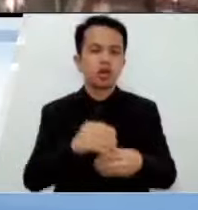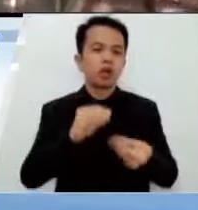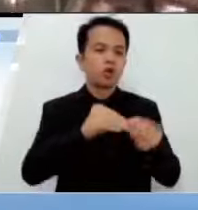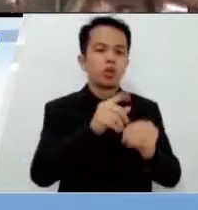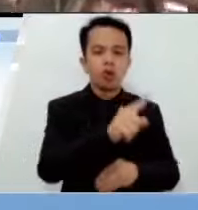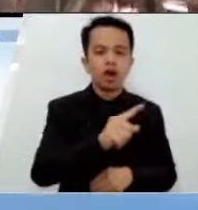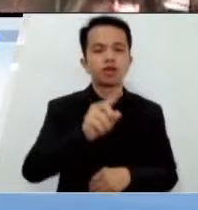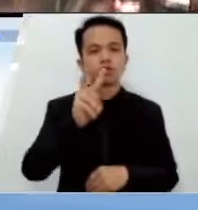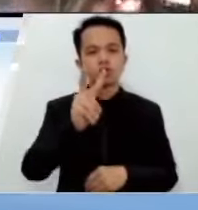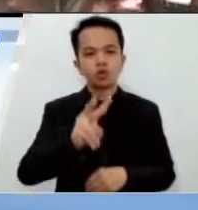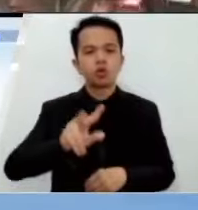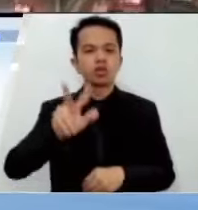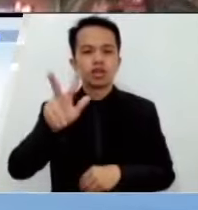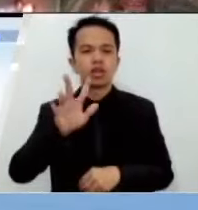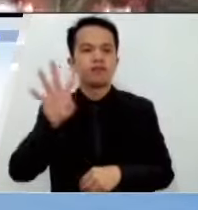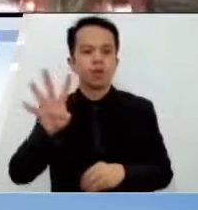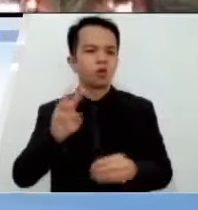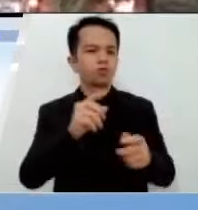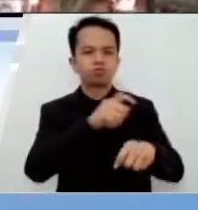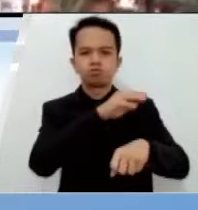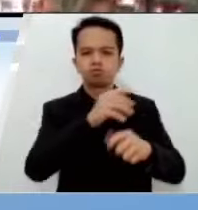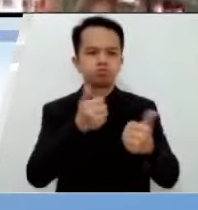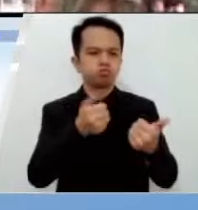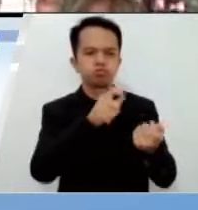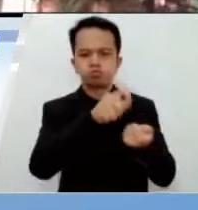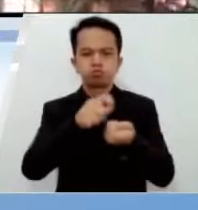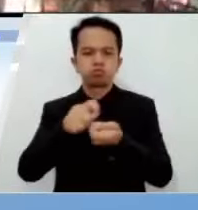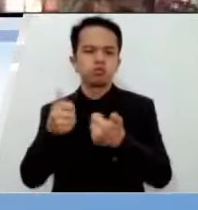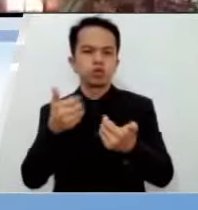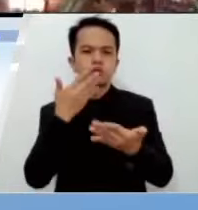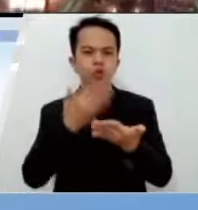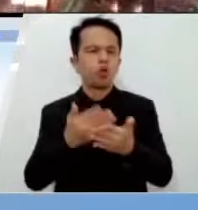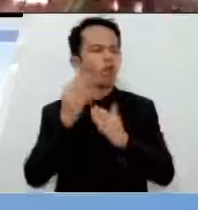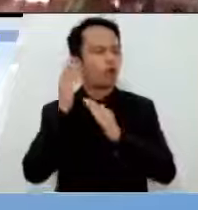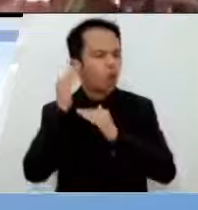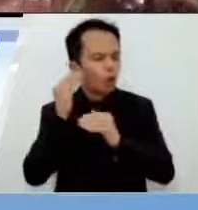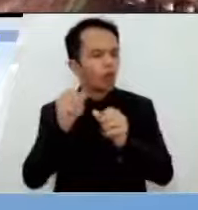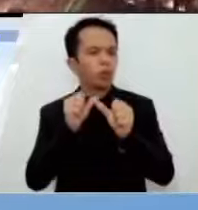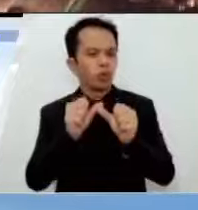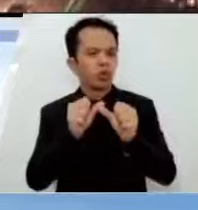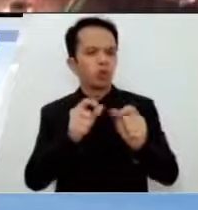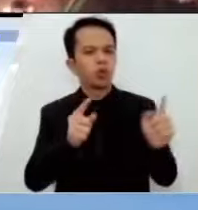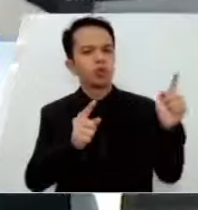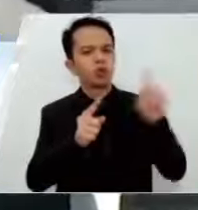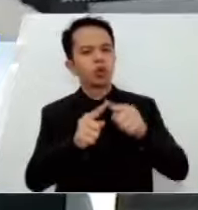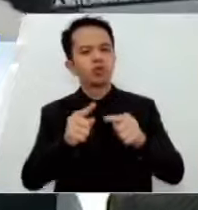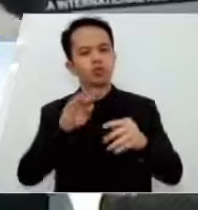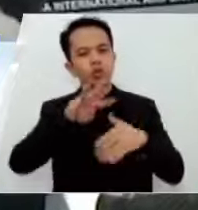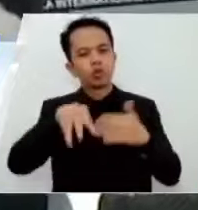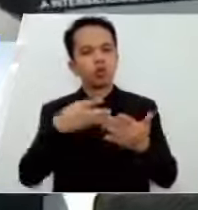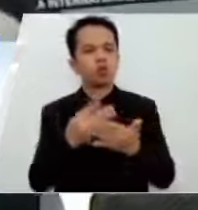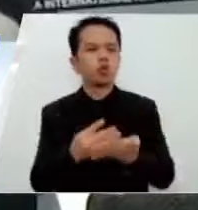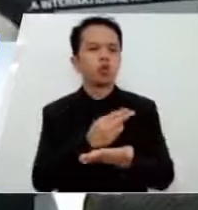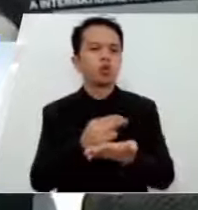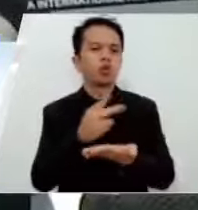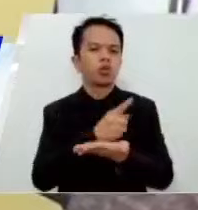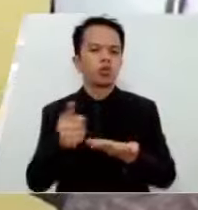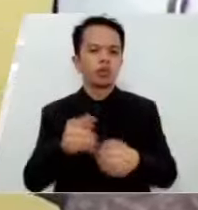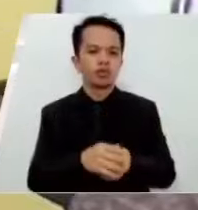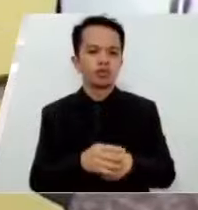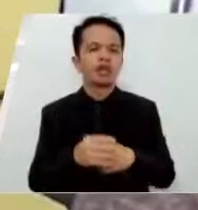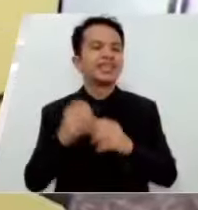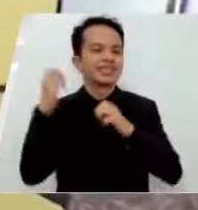4. And sana masustain natin to ngayong buong Holy Week. Inaasahang madaragdagan pa ang mga pasahero